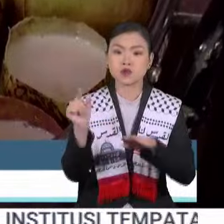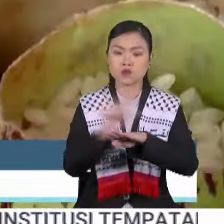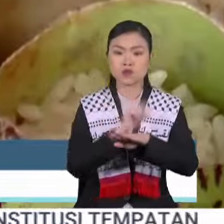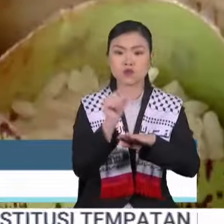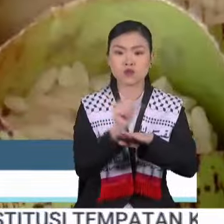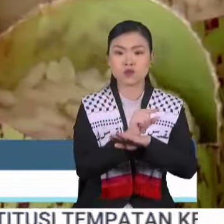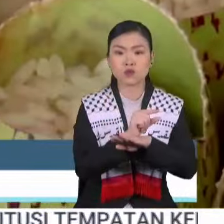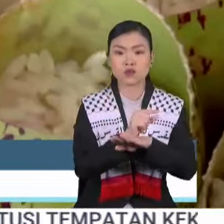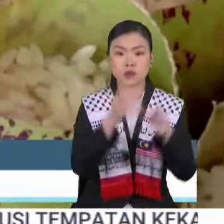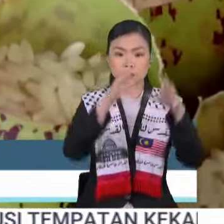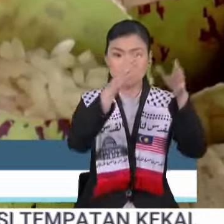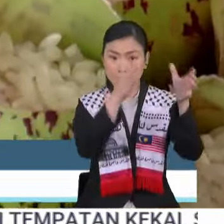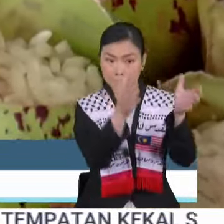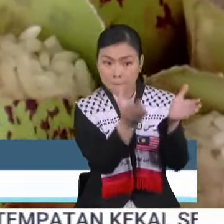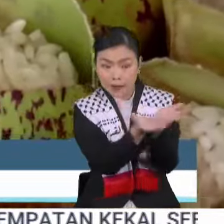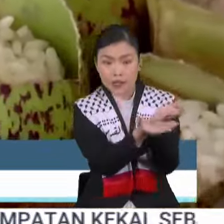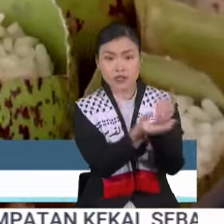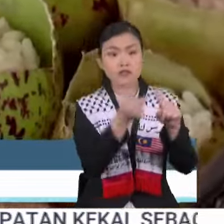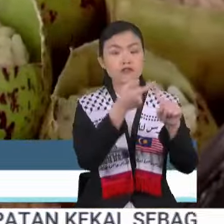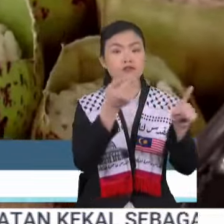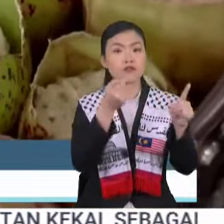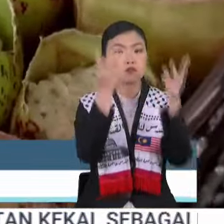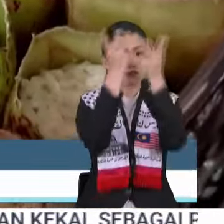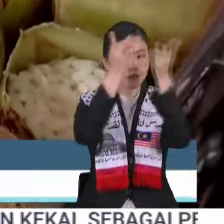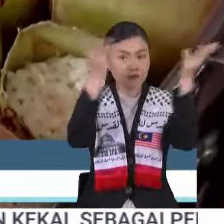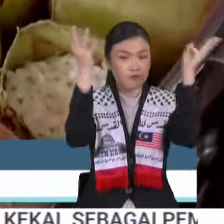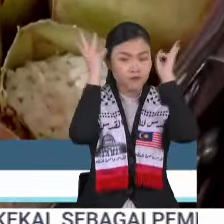dari perkampungan masyarakat orang asli.